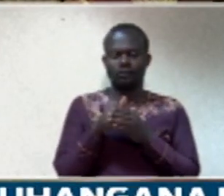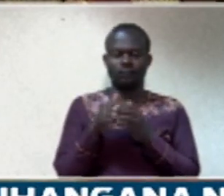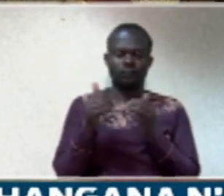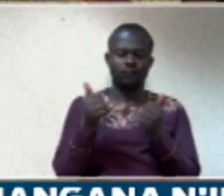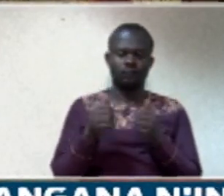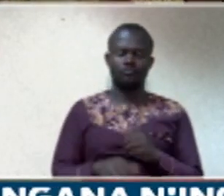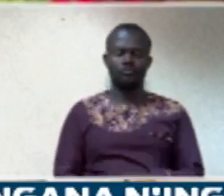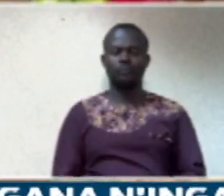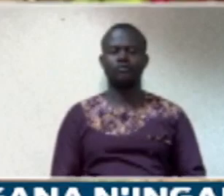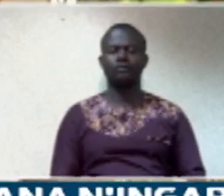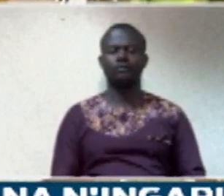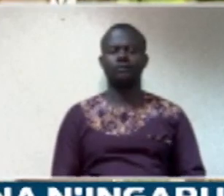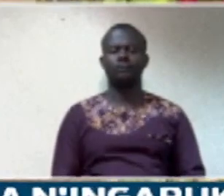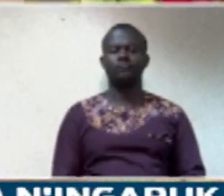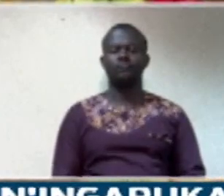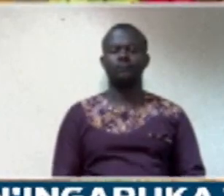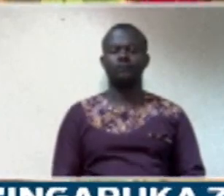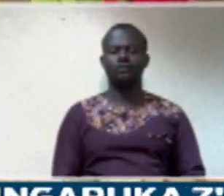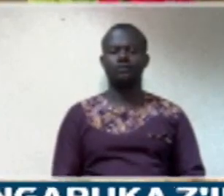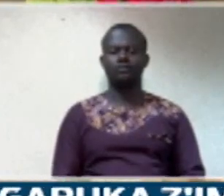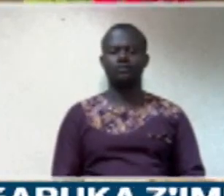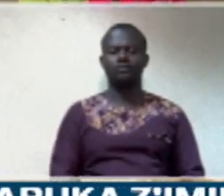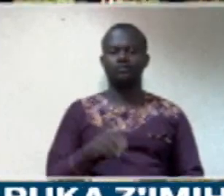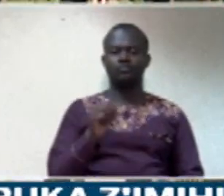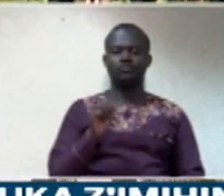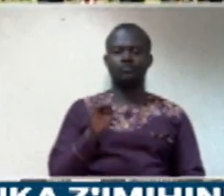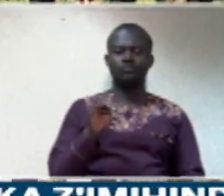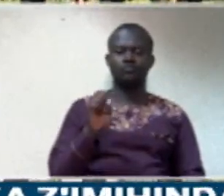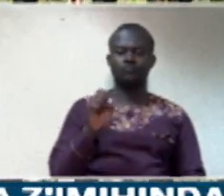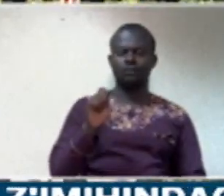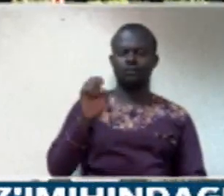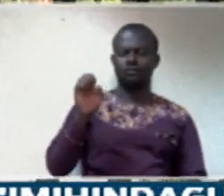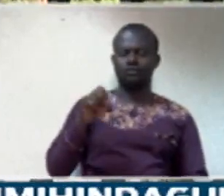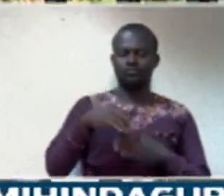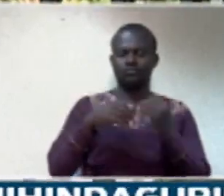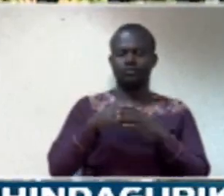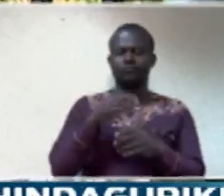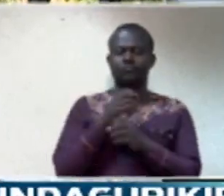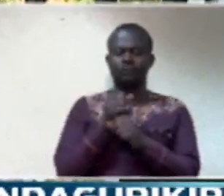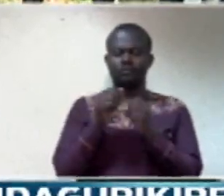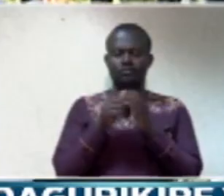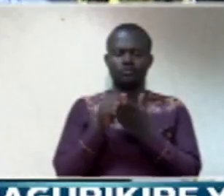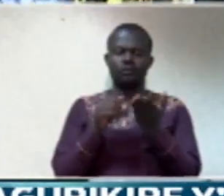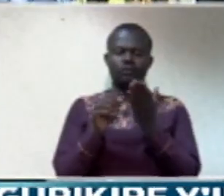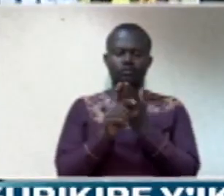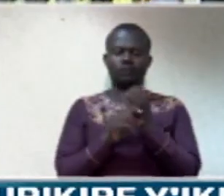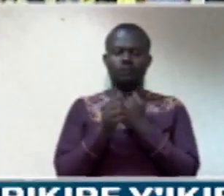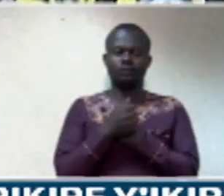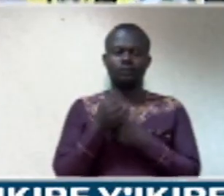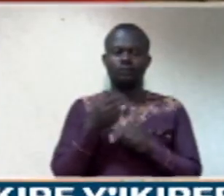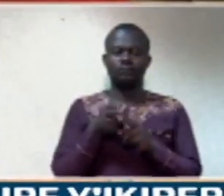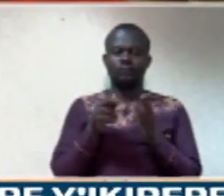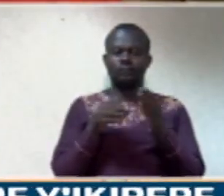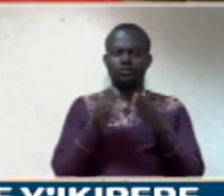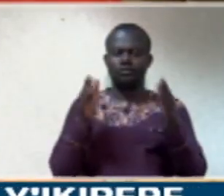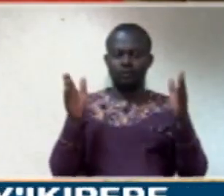byiza. Amazing. Mabete niyo saba Diodone umuyobozi wungirije w'ishyirahamwe ry'abanyamahoteli muri aka karere ka Rubavu kazwiho kuba